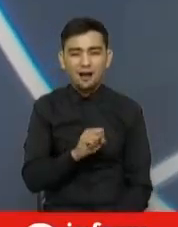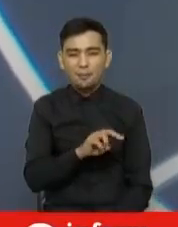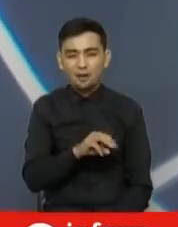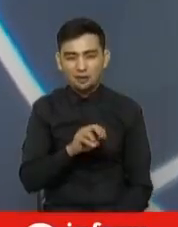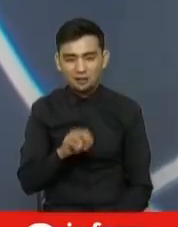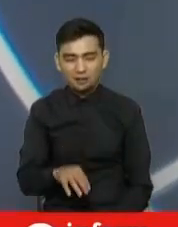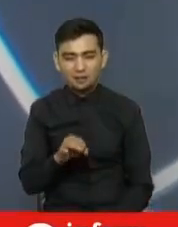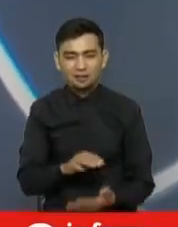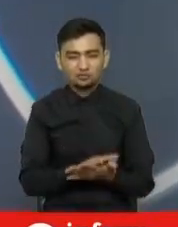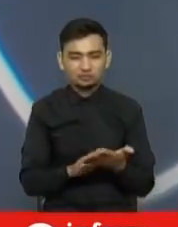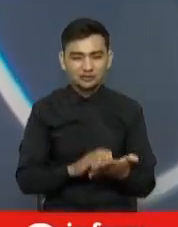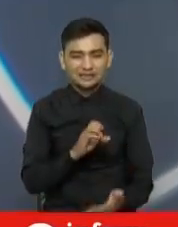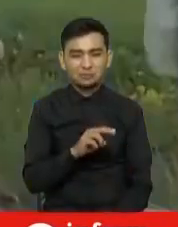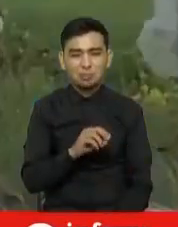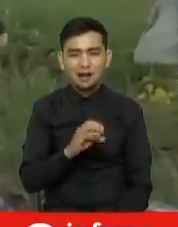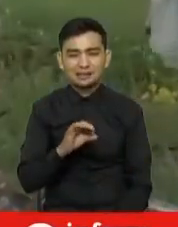экоэксперт